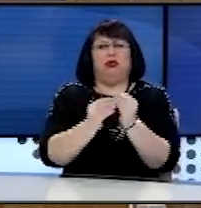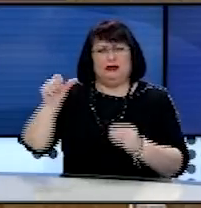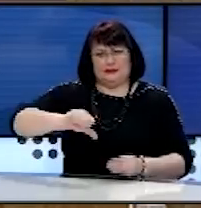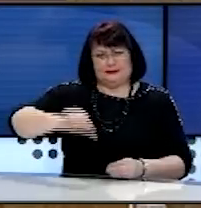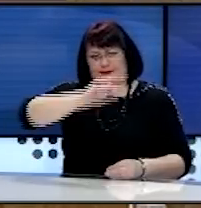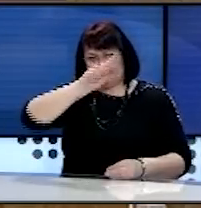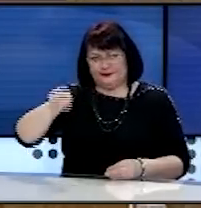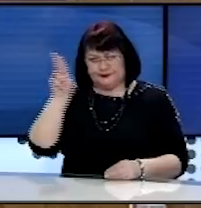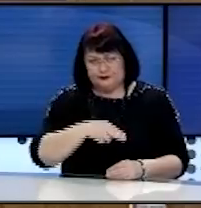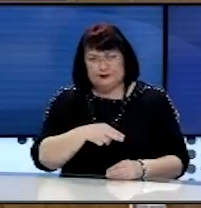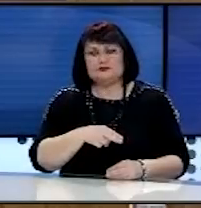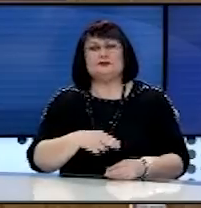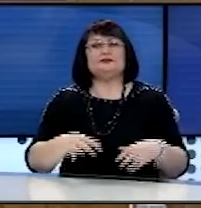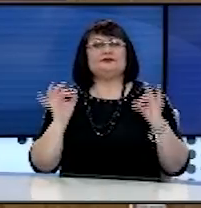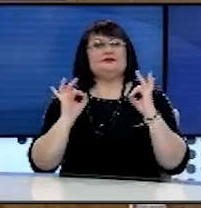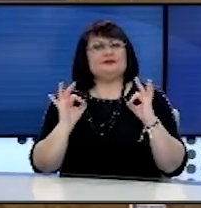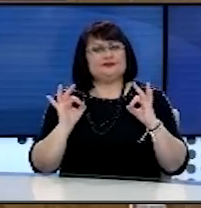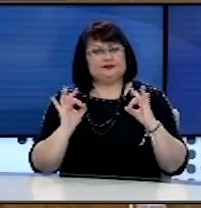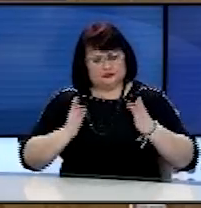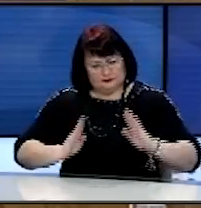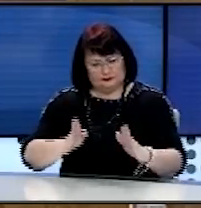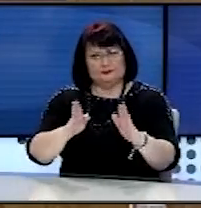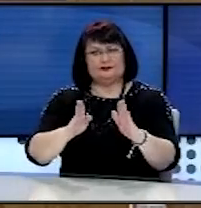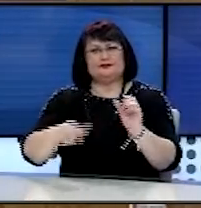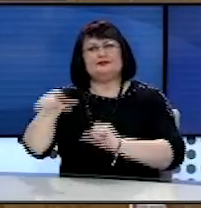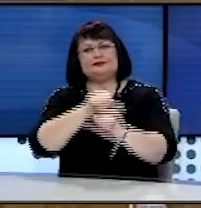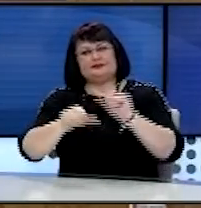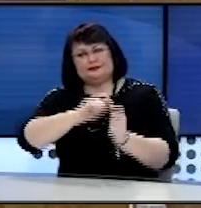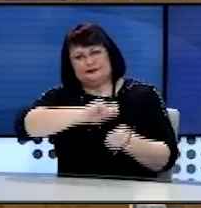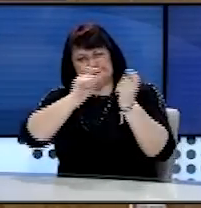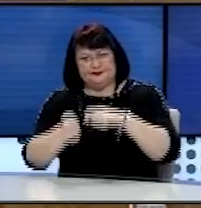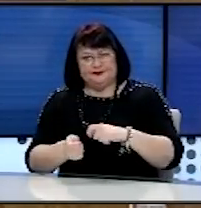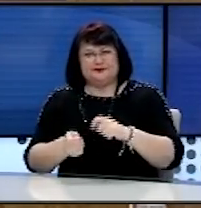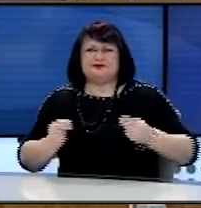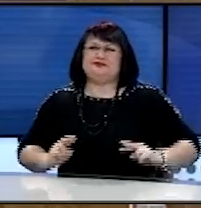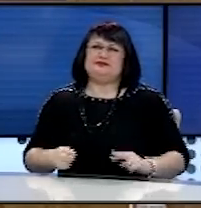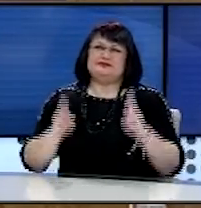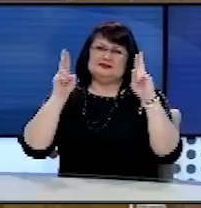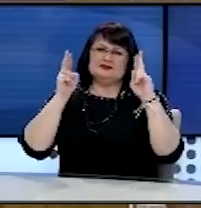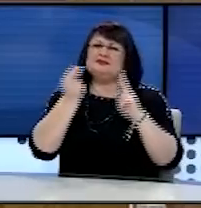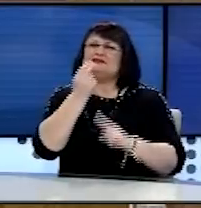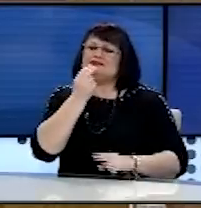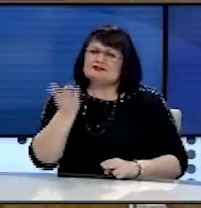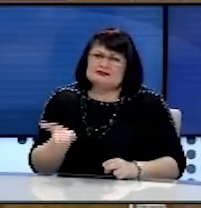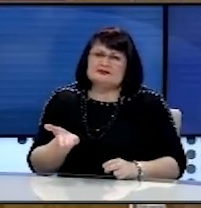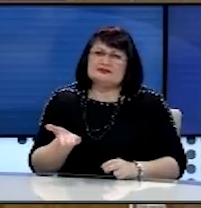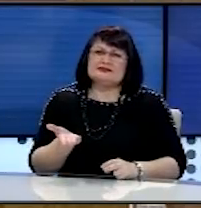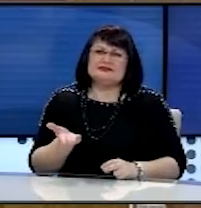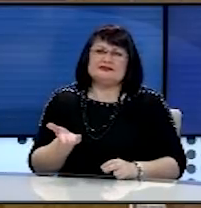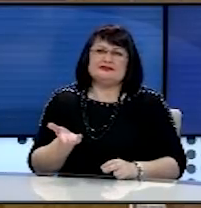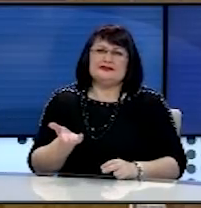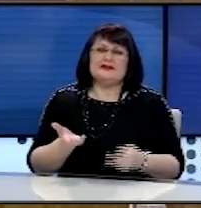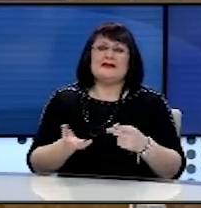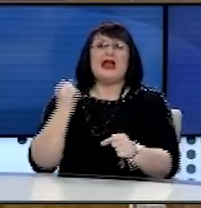καύσιμα, βαδίζοντας φυσικά στο δρόμο της ανατροπής για να πάψουν η ενέργεια, τα τρόφιμα, η ίδια